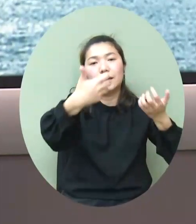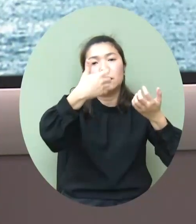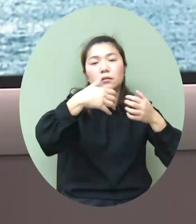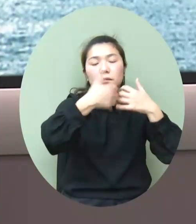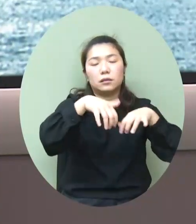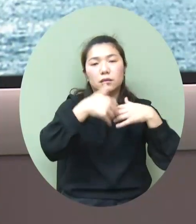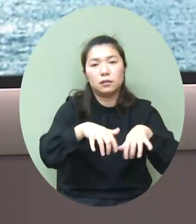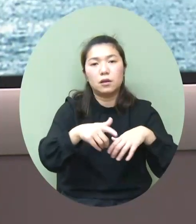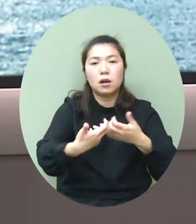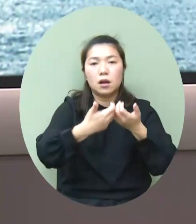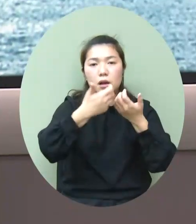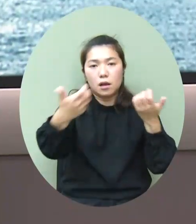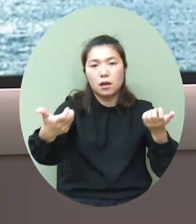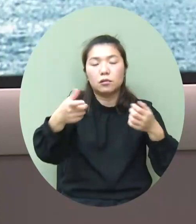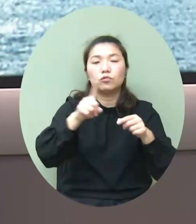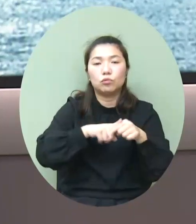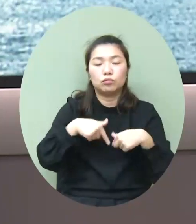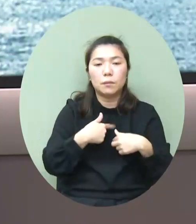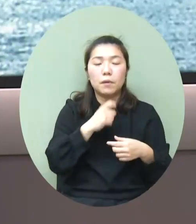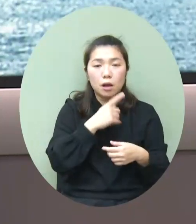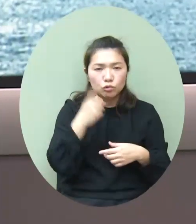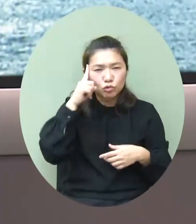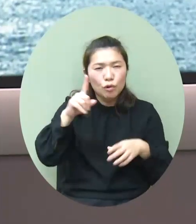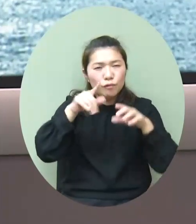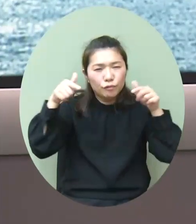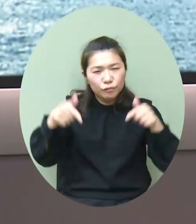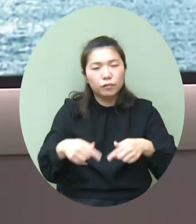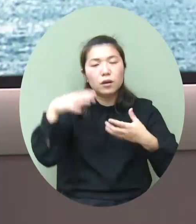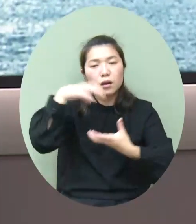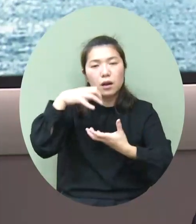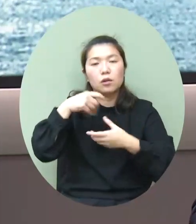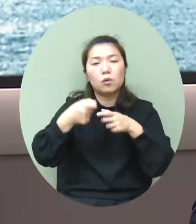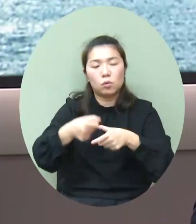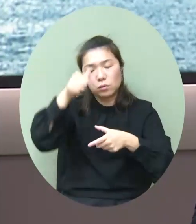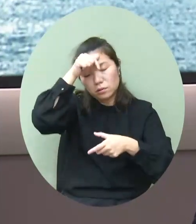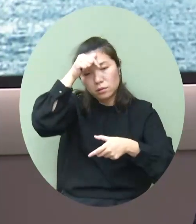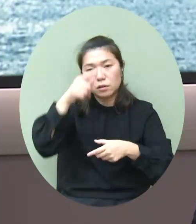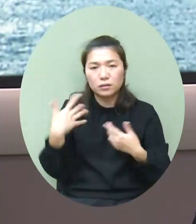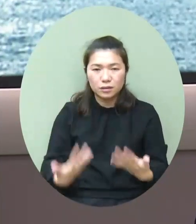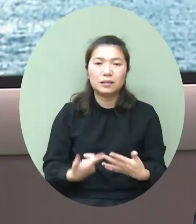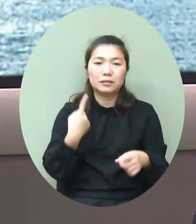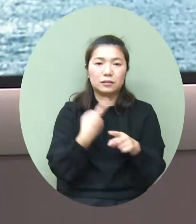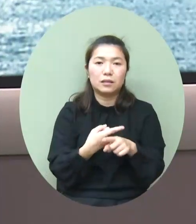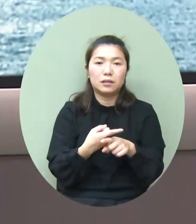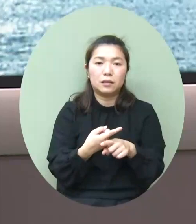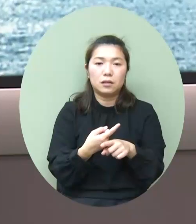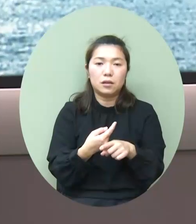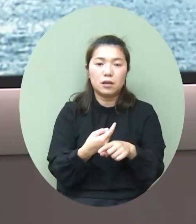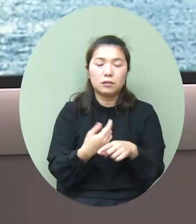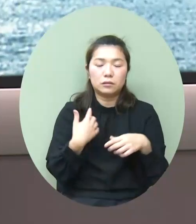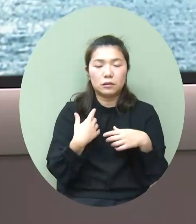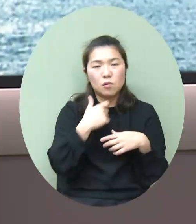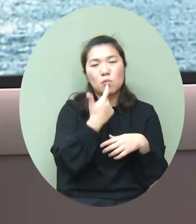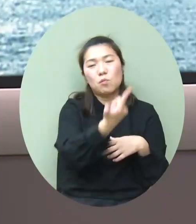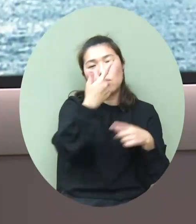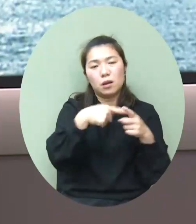离还有治疗的设施。我们在几方面的情形之下希望舒缓他们的压力，因为